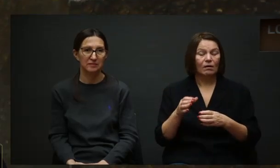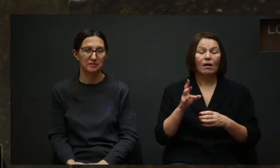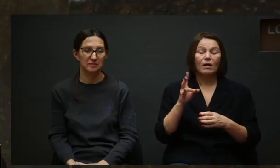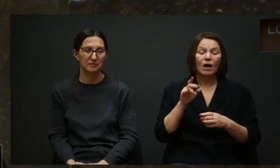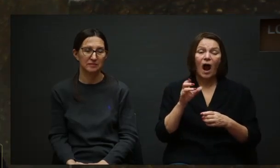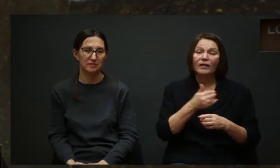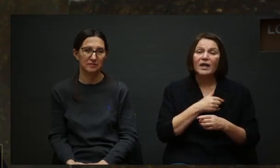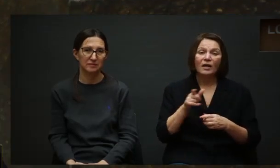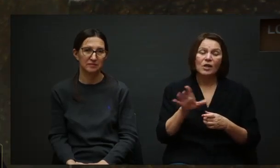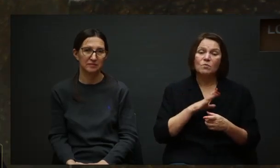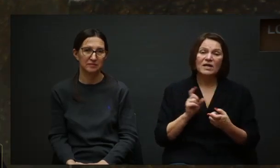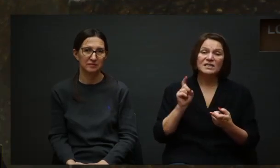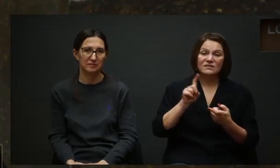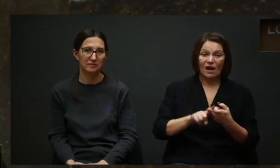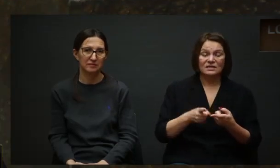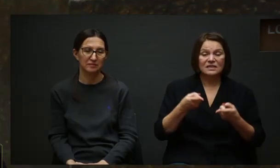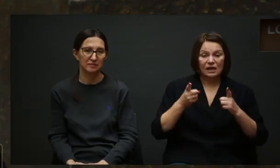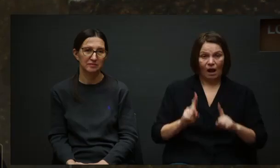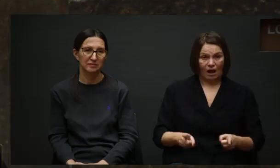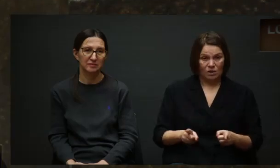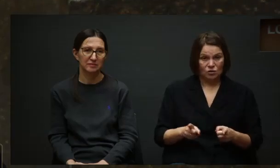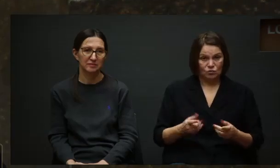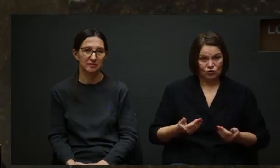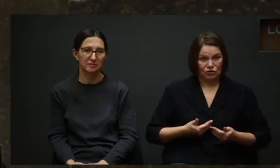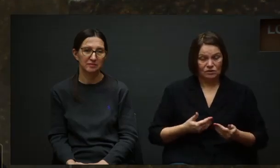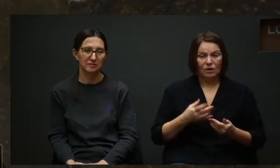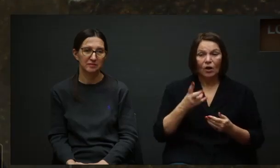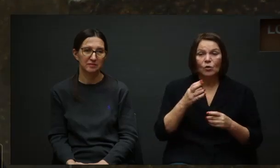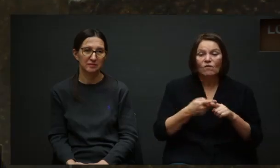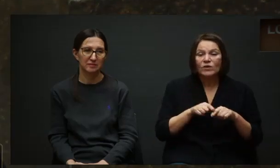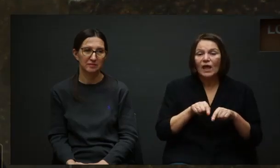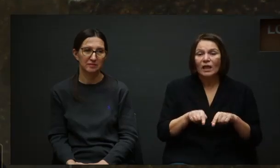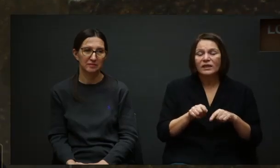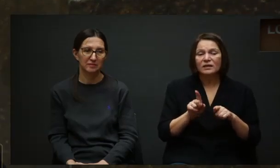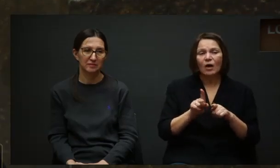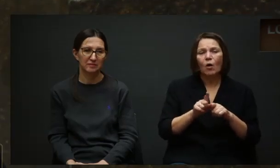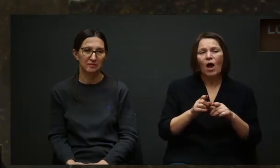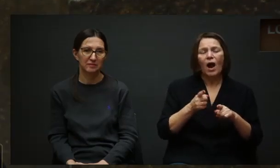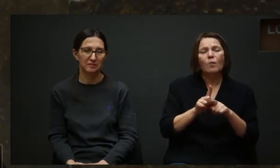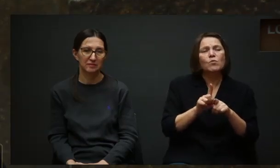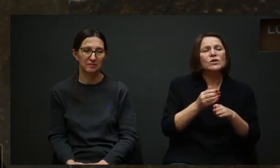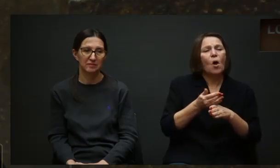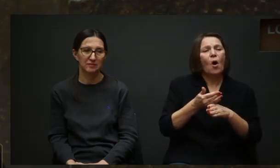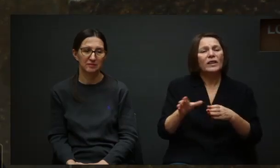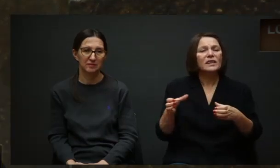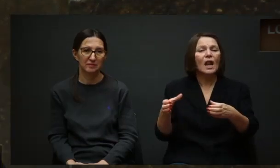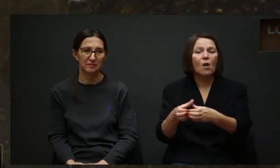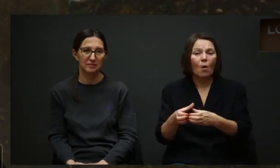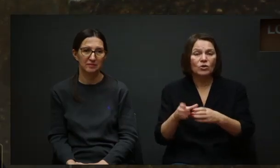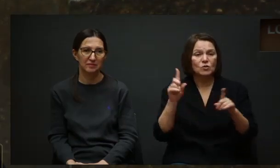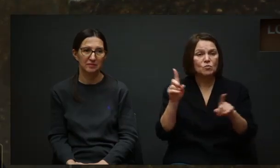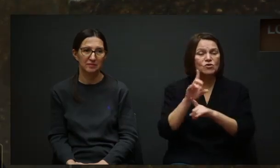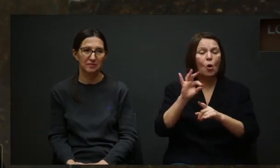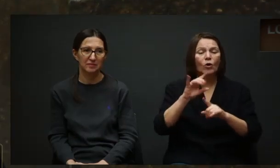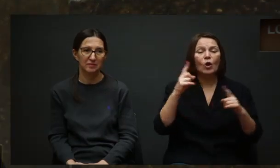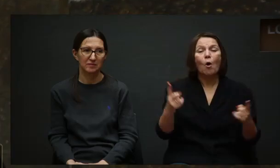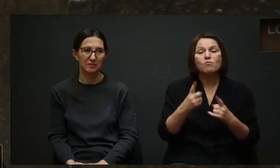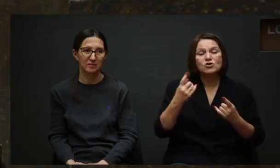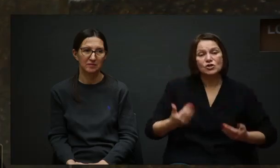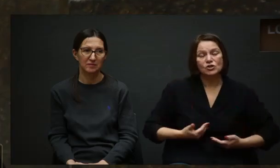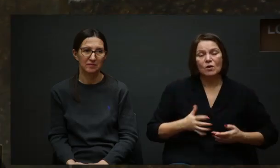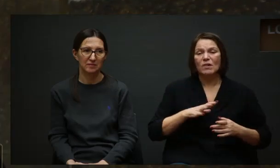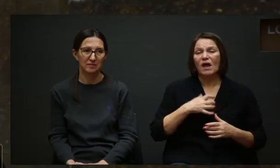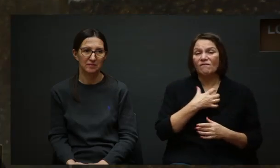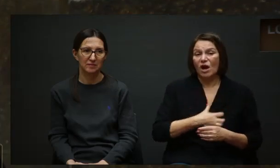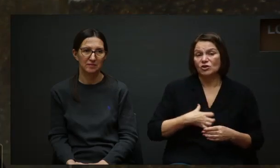с реальностью актуальной. Но вот эта вот отделенность музея от повседневности была какой-то важнейшей